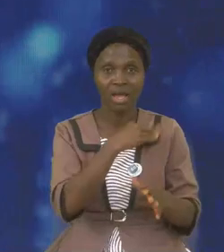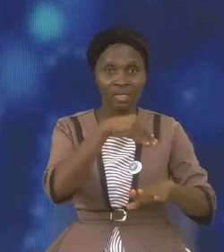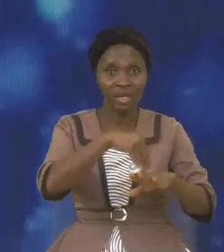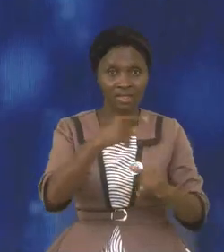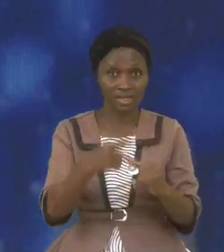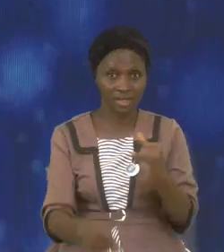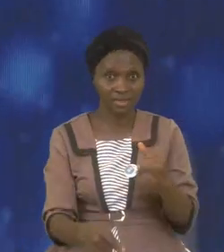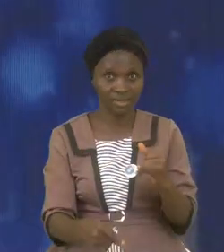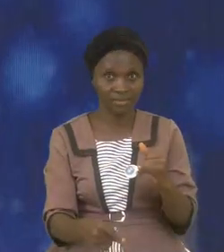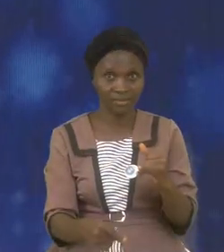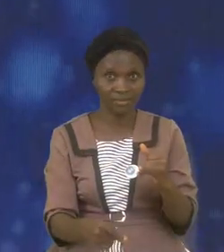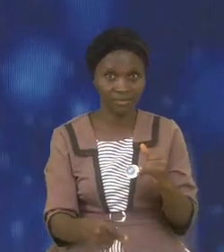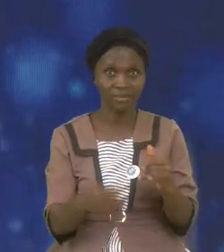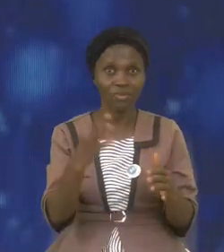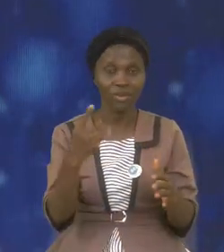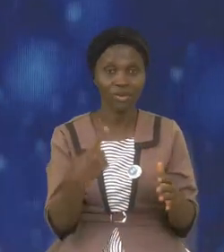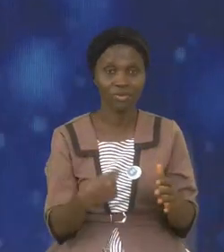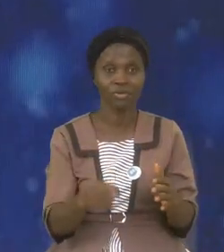Verset 34.